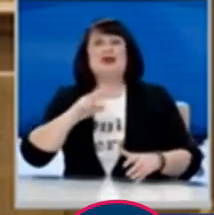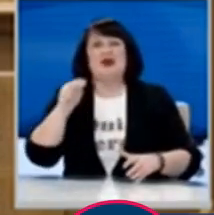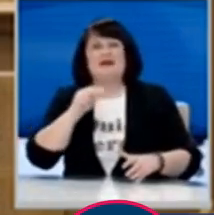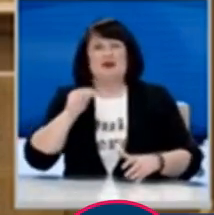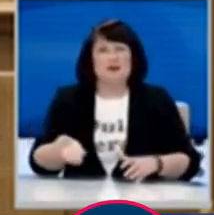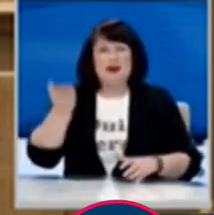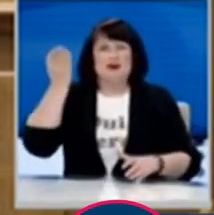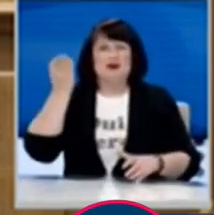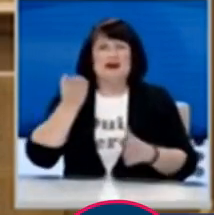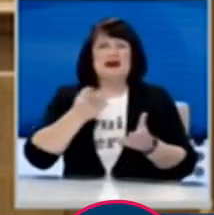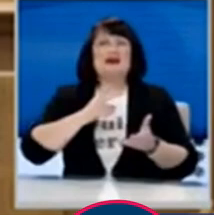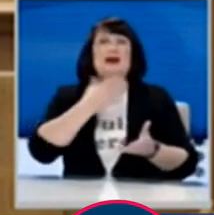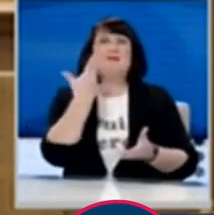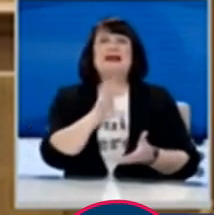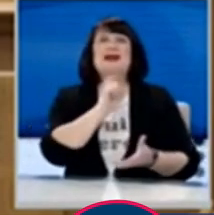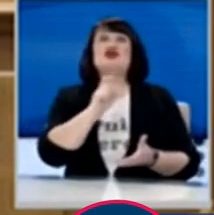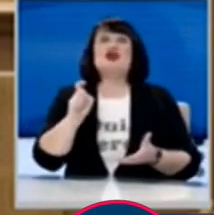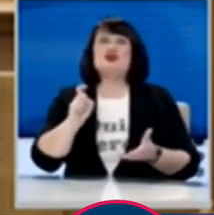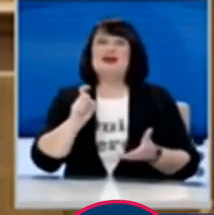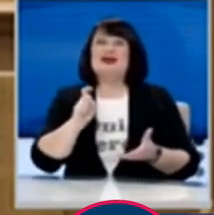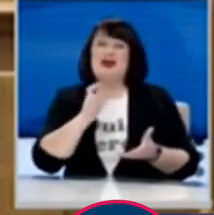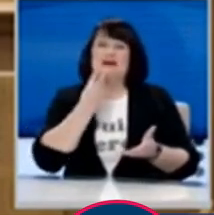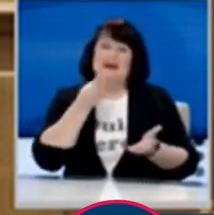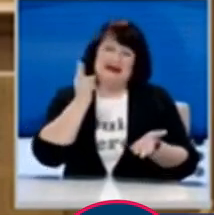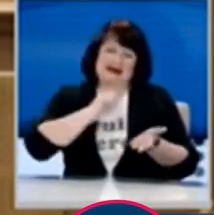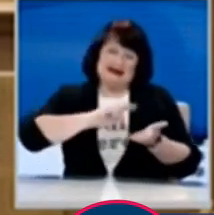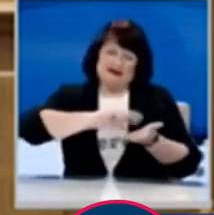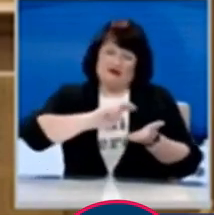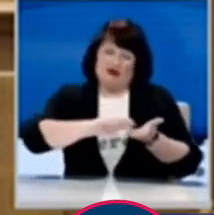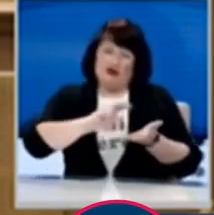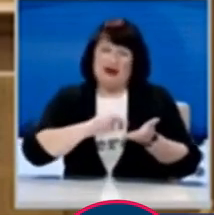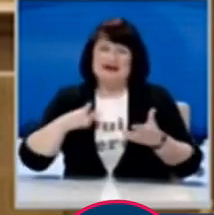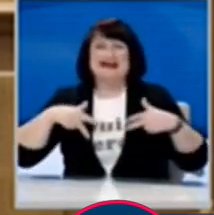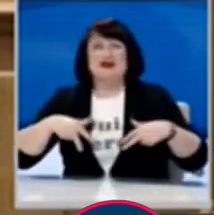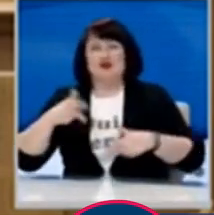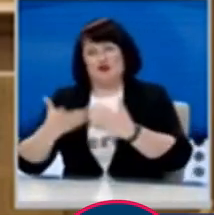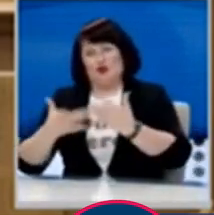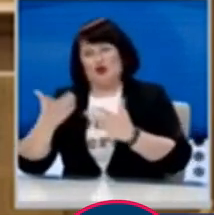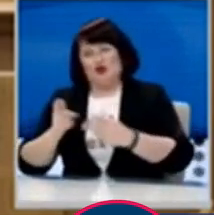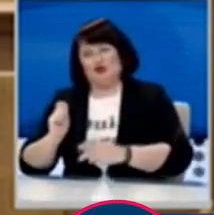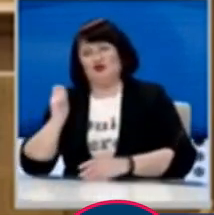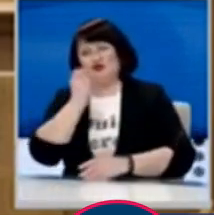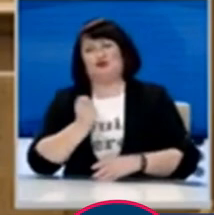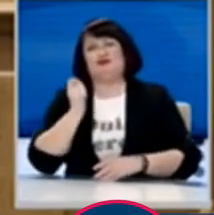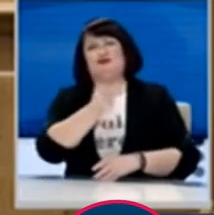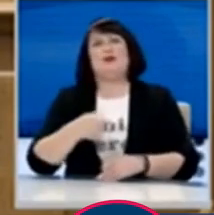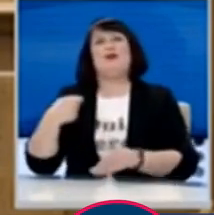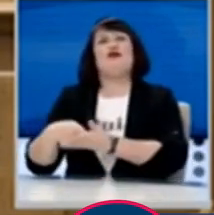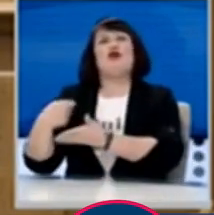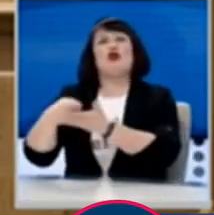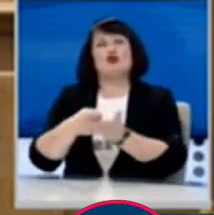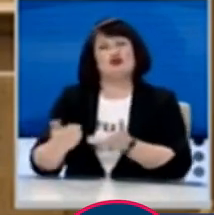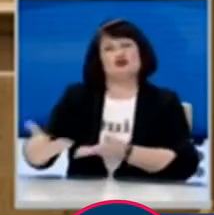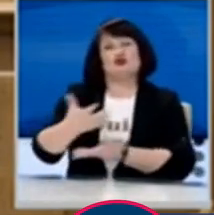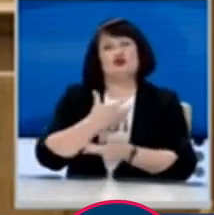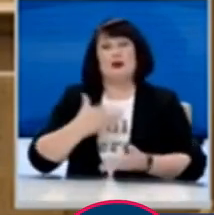με το ζόρι ξεπέρασαν τα 500 εκατομμύρια. Τι σημαίνει αυτό? Ότι ο κρατικός προϋπολογισμός από τα έσοδά του, από την γενική φορολογία, υποστήριξε τους